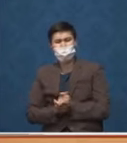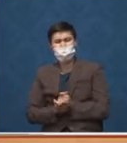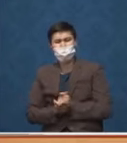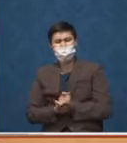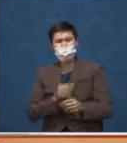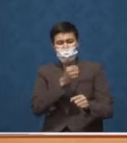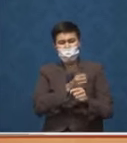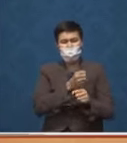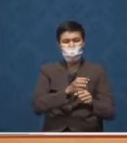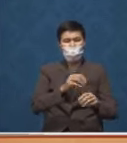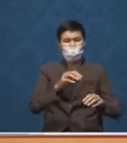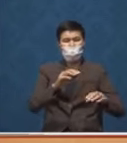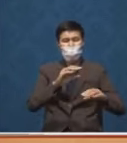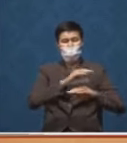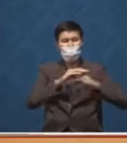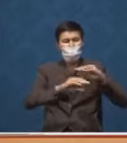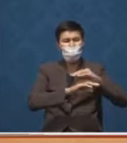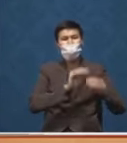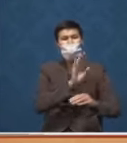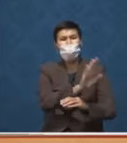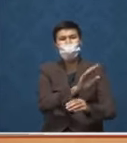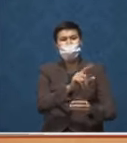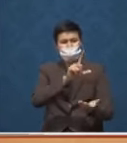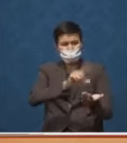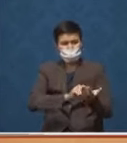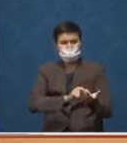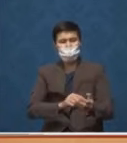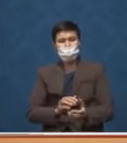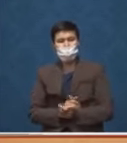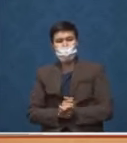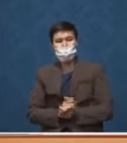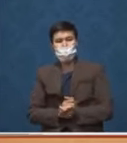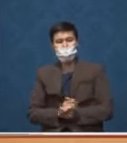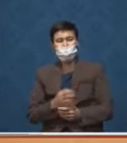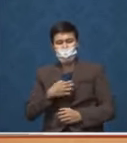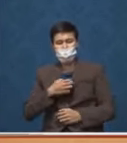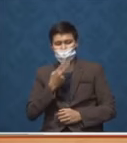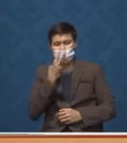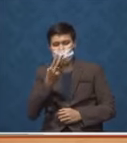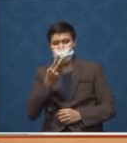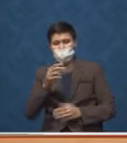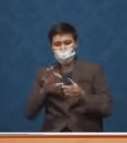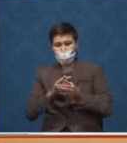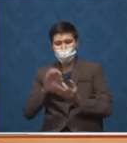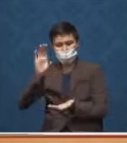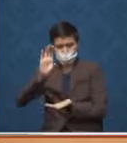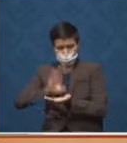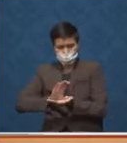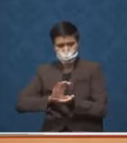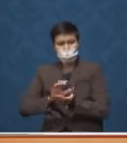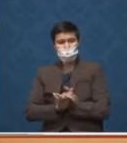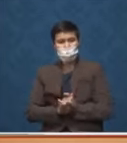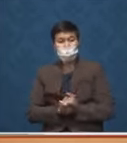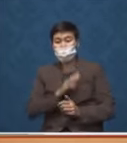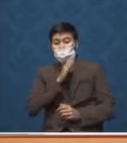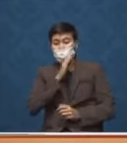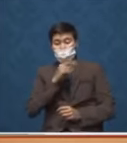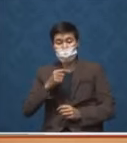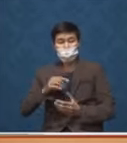าเรานะครับก็อยากให้มองในเรื่องการลงทุนด้วยว่ามีต้นทุนนะครับซึ่งผมคิดว่าถ้าเราสามารถลดต้นทุ